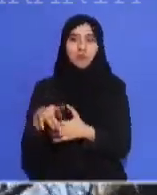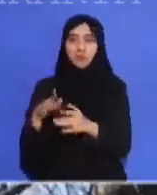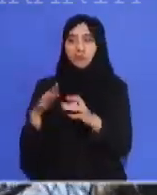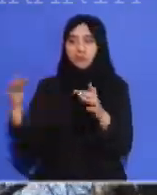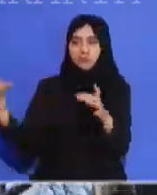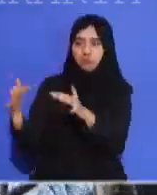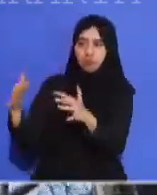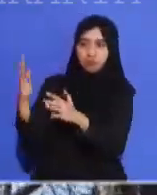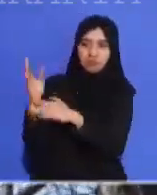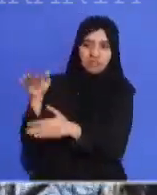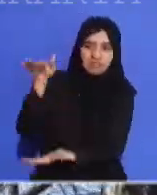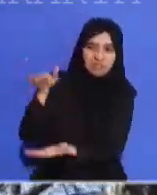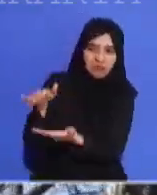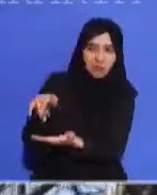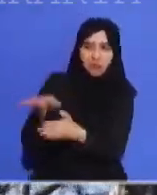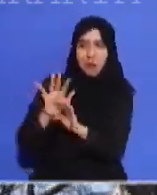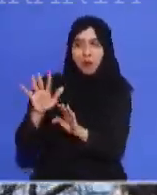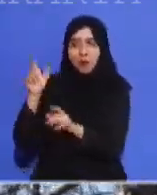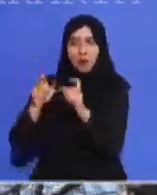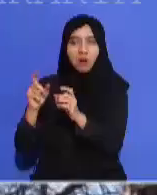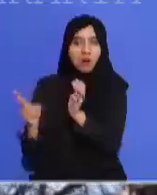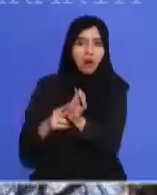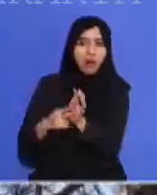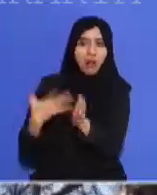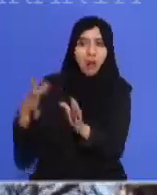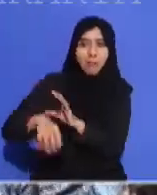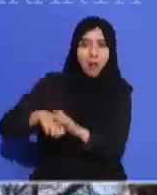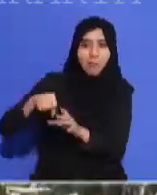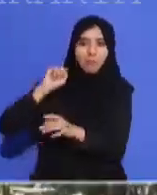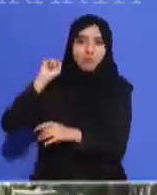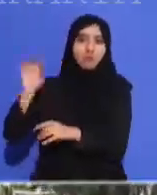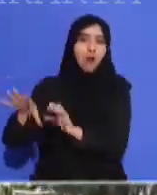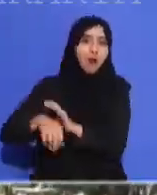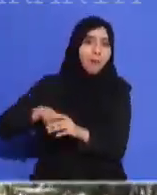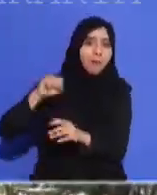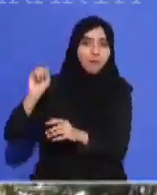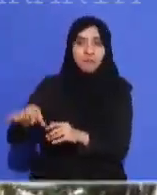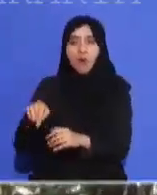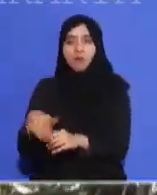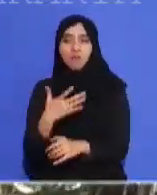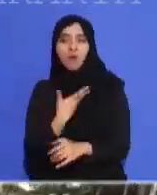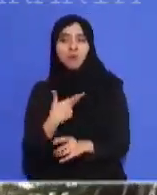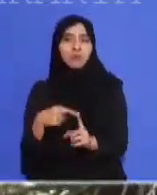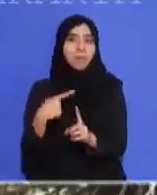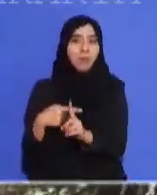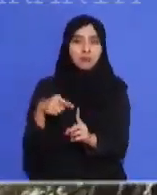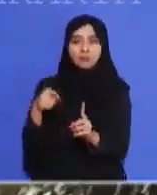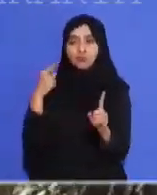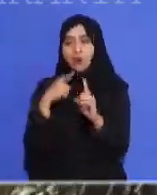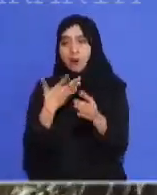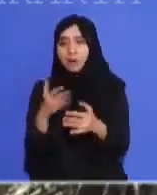alit. Boten namung menika, kadah ugi lahan gesik pinggir sekanten ingkang badhe dipun damel tambak lan boten saged dipun